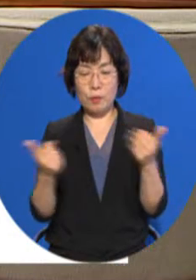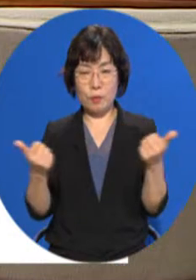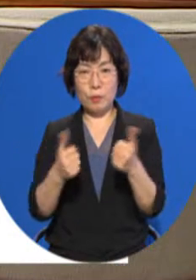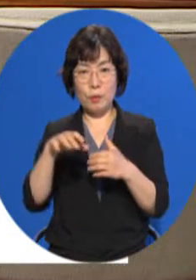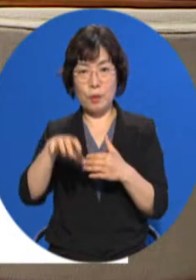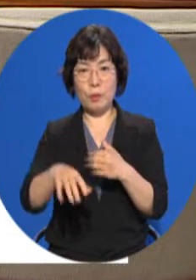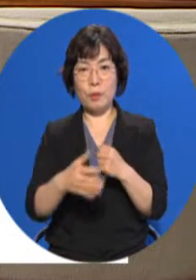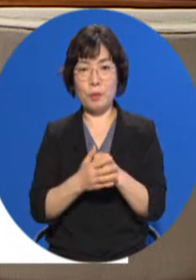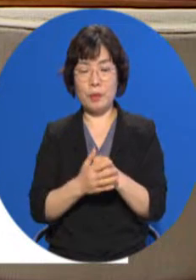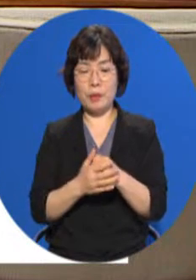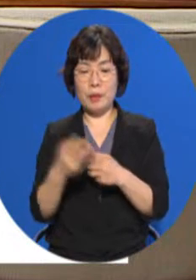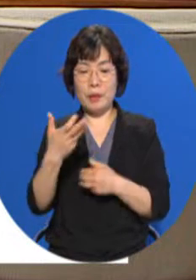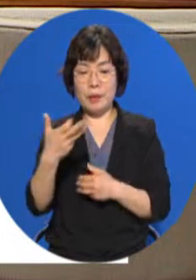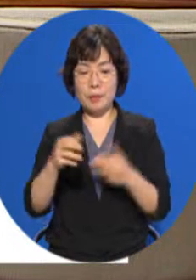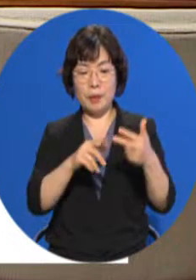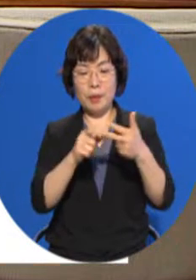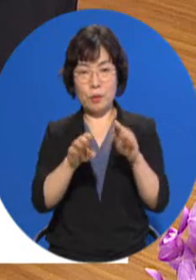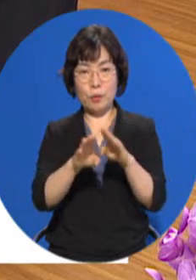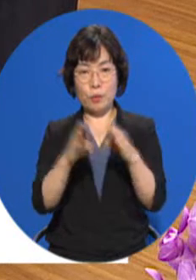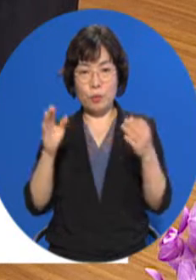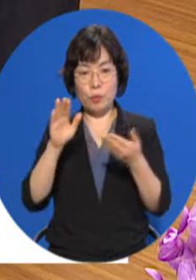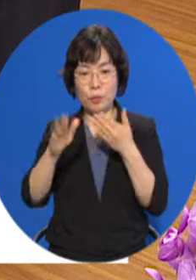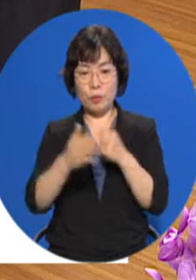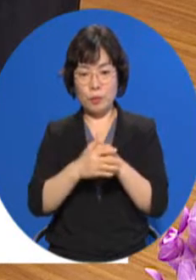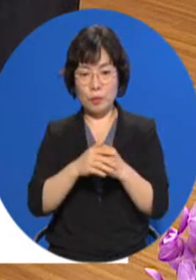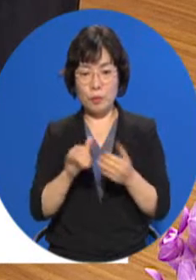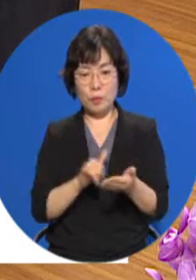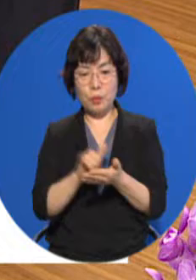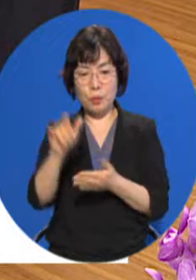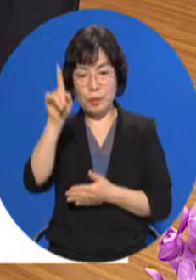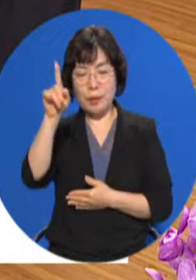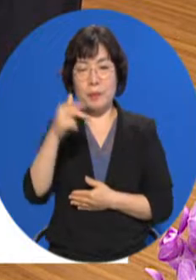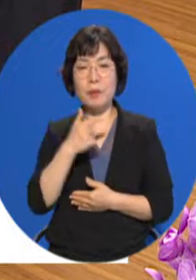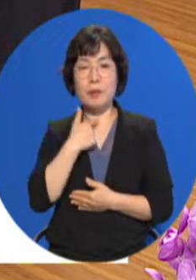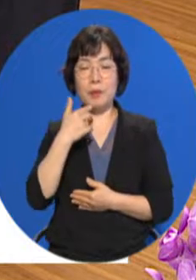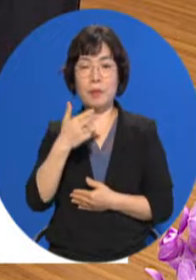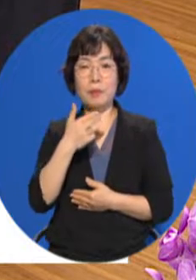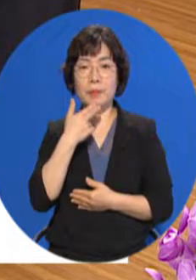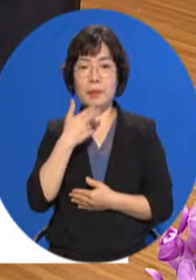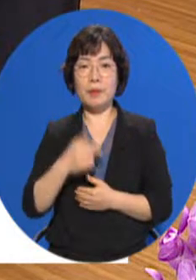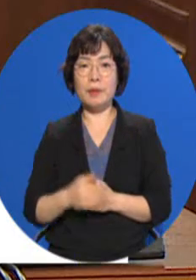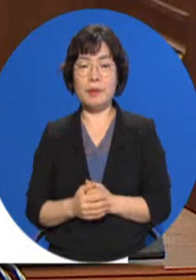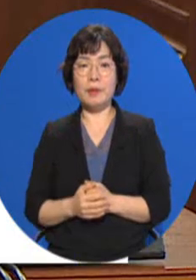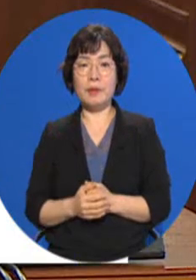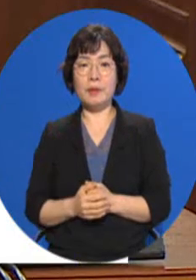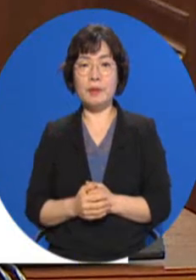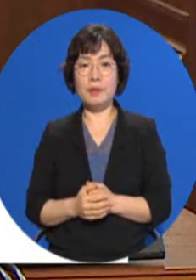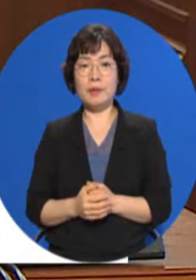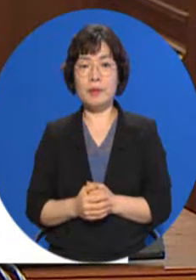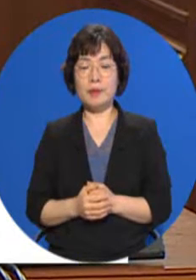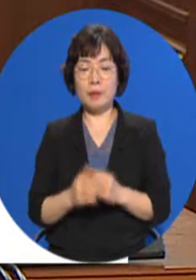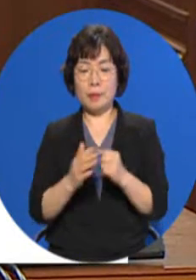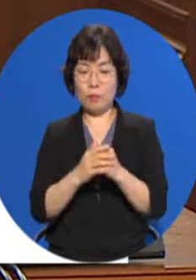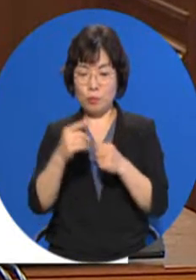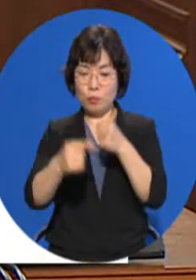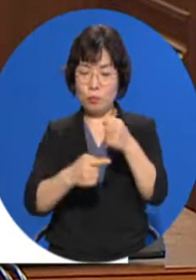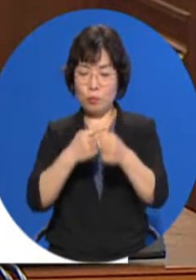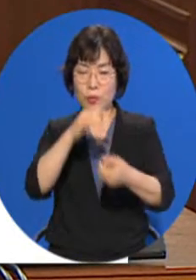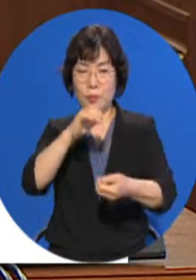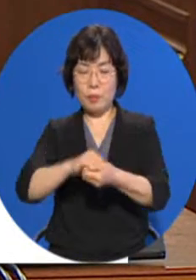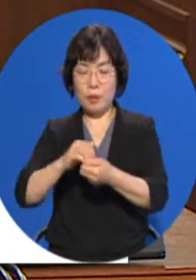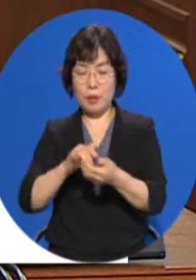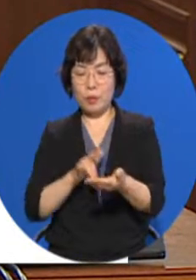지난 2018년 7월 개원한 뒤 단 한 차례도 해외연수를 추진 하지 않았습니다 14 행사 같은